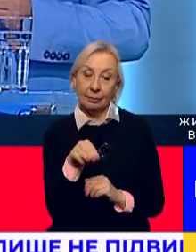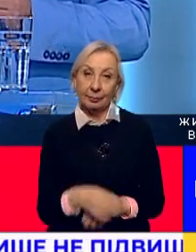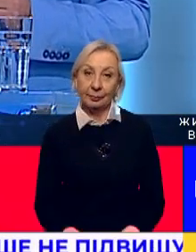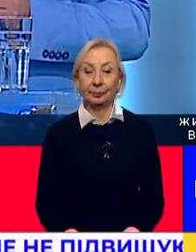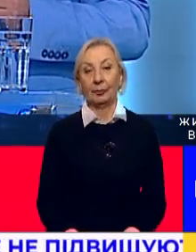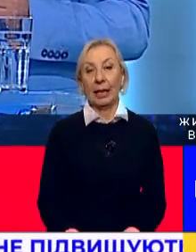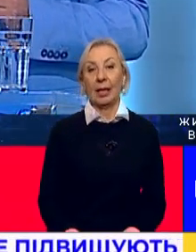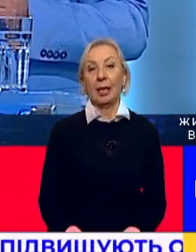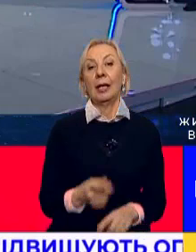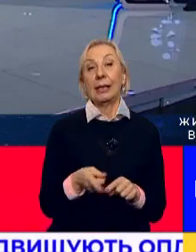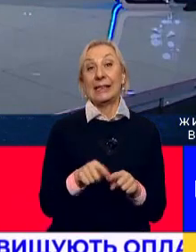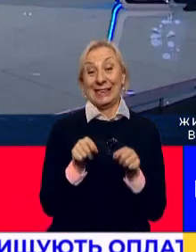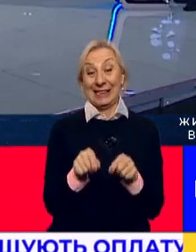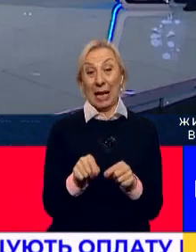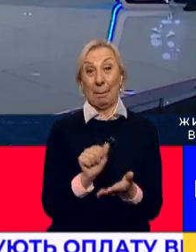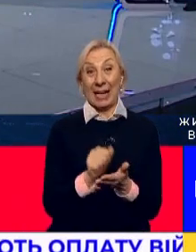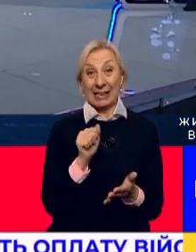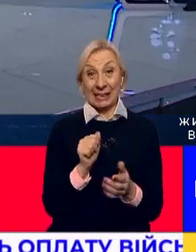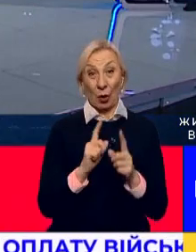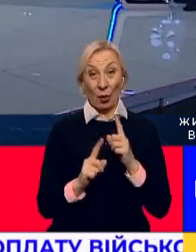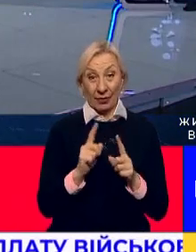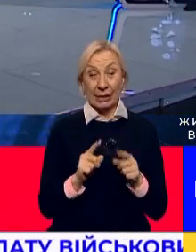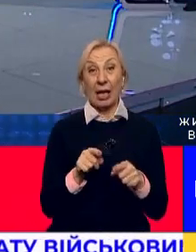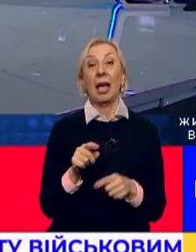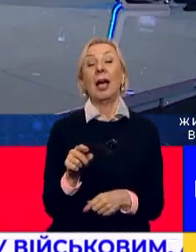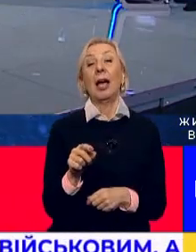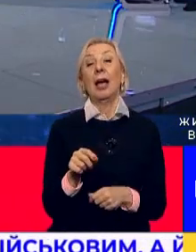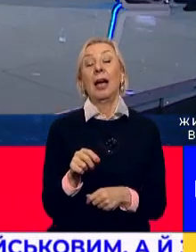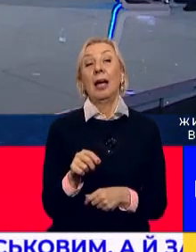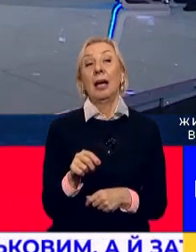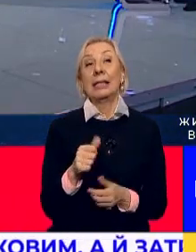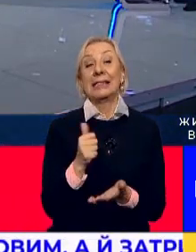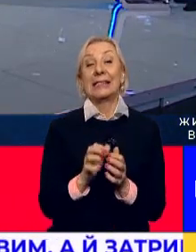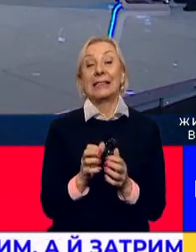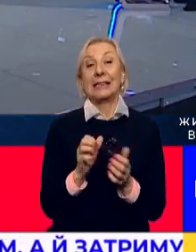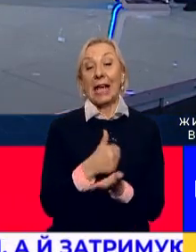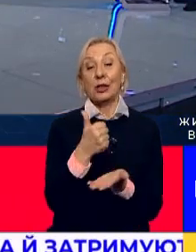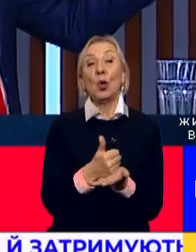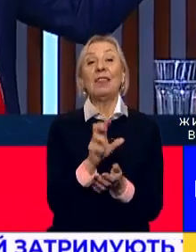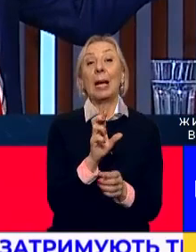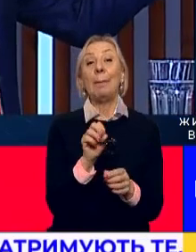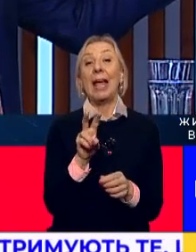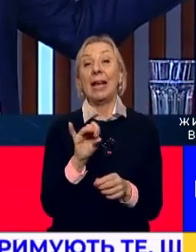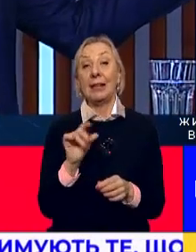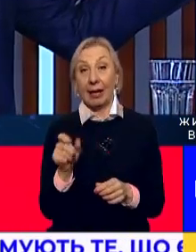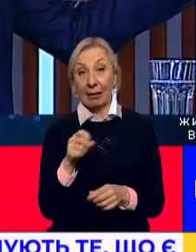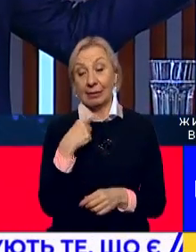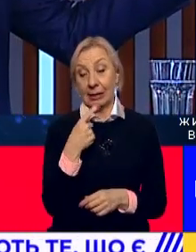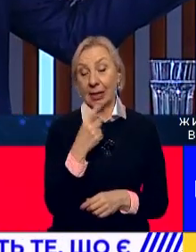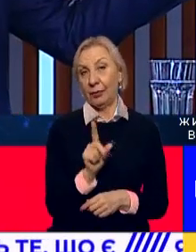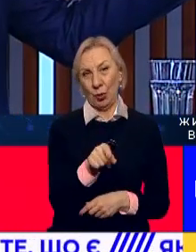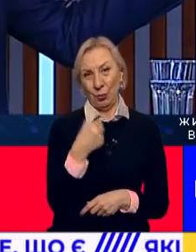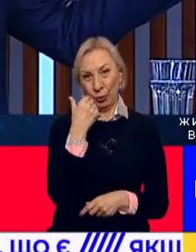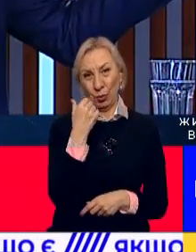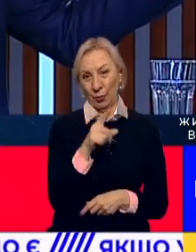Після прес-конференції пана Зеленського засновник Белінкету написав, що йому соромно за цю прес-конференцію. Тому що, намагаючись